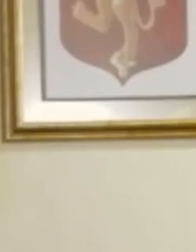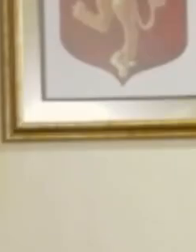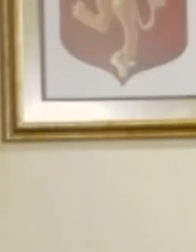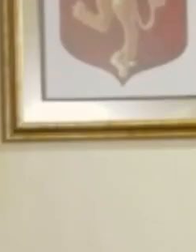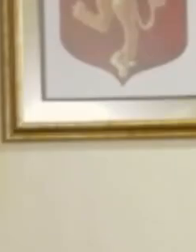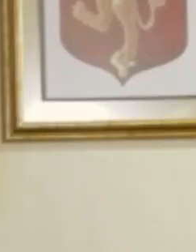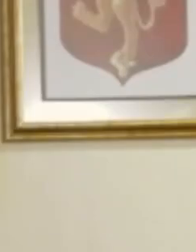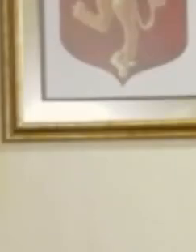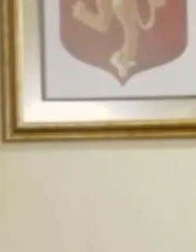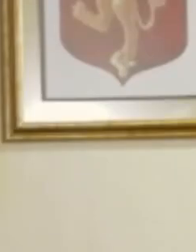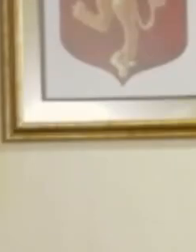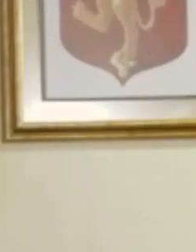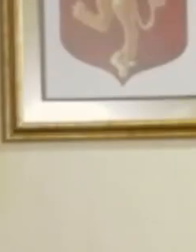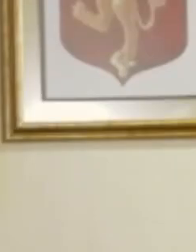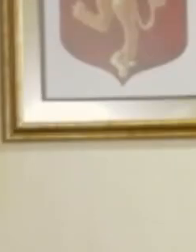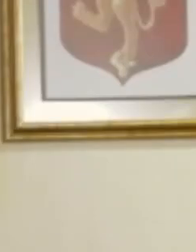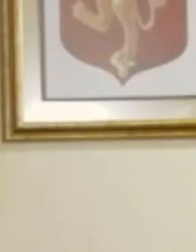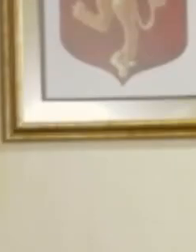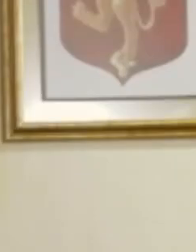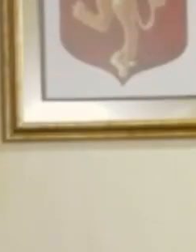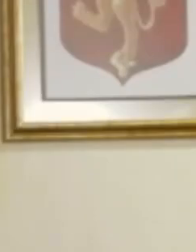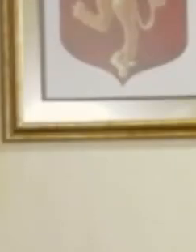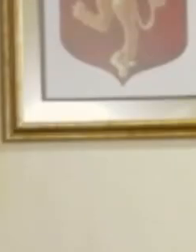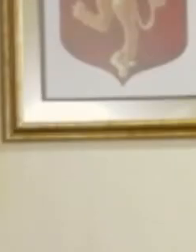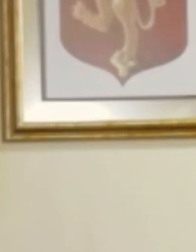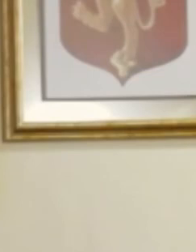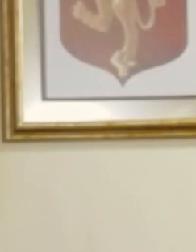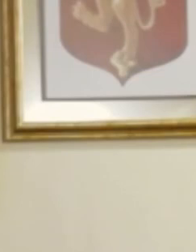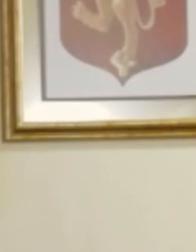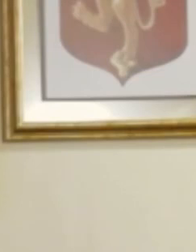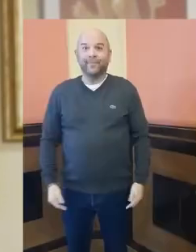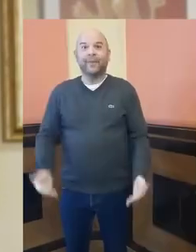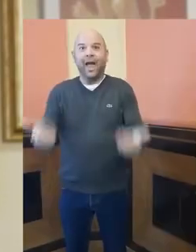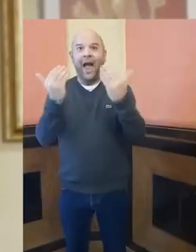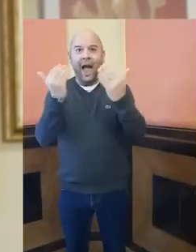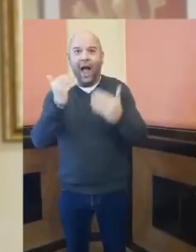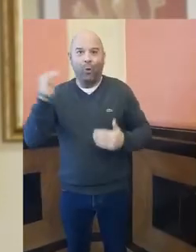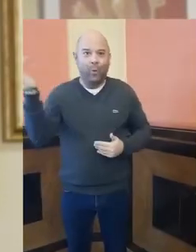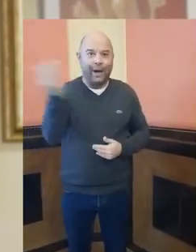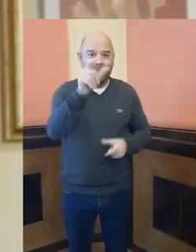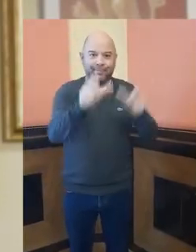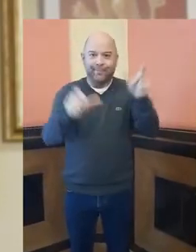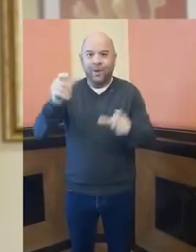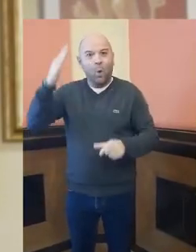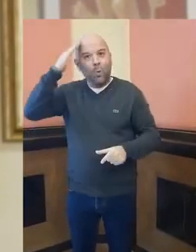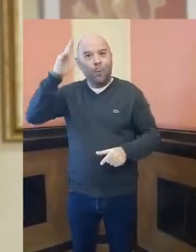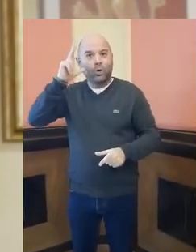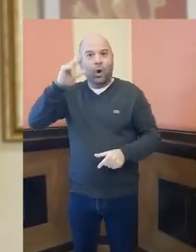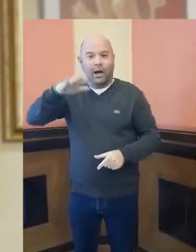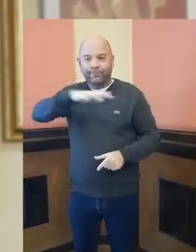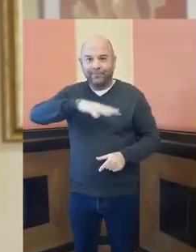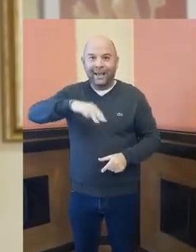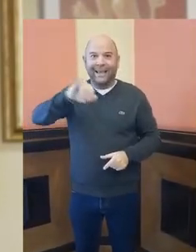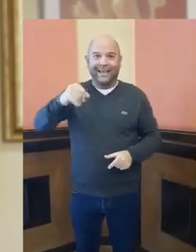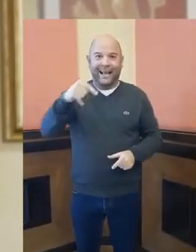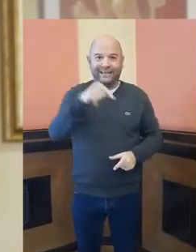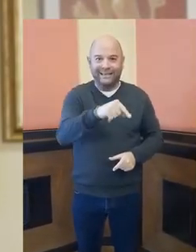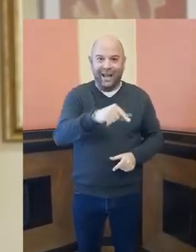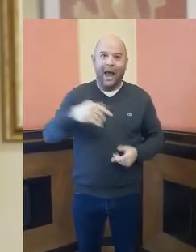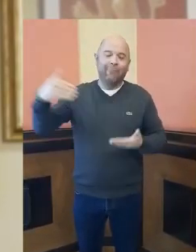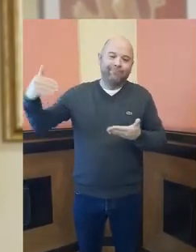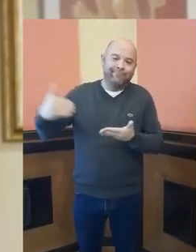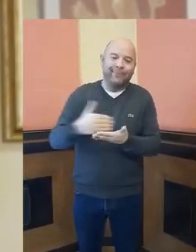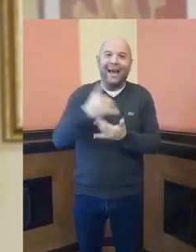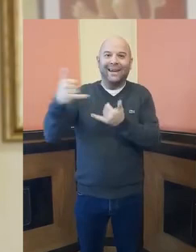Siamo in prossimità del Natale e quindi è tempo per me, per la nostra amministrazione, di rivolgere a tutti i cittadini e le cittadine di Jesi